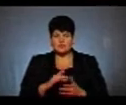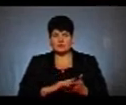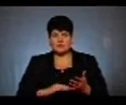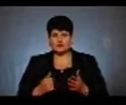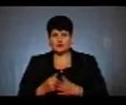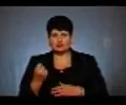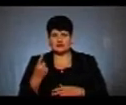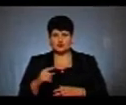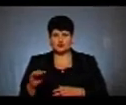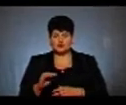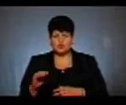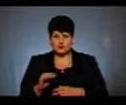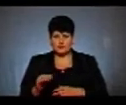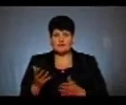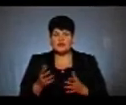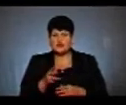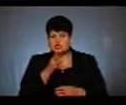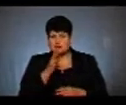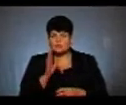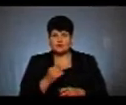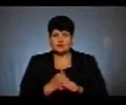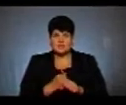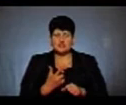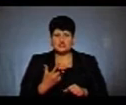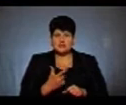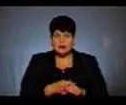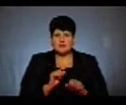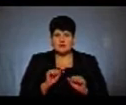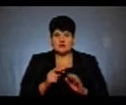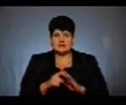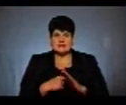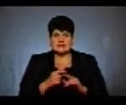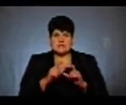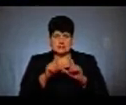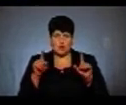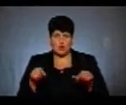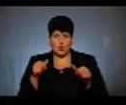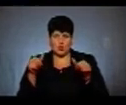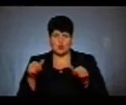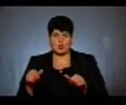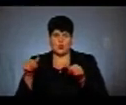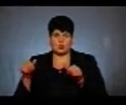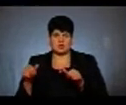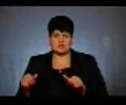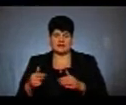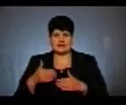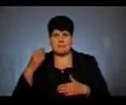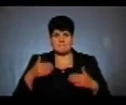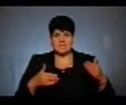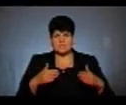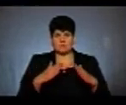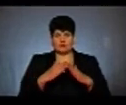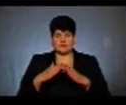11 жовтня. Де та у який час роблять щеплення, можна дізнатися з ось таких оголошень. Їх розмістили на під'їздах житлових